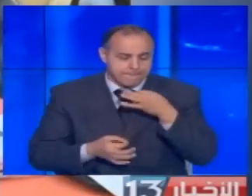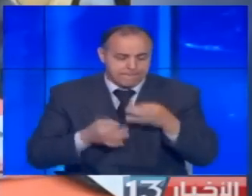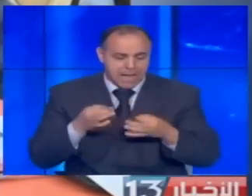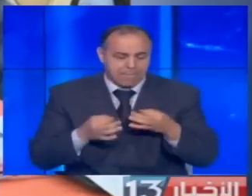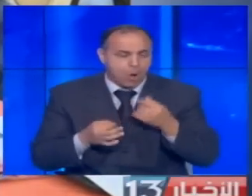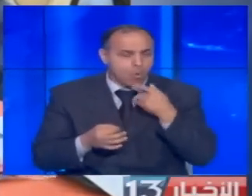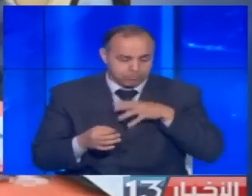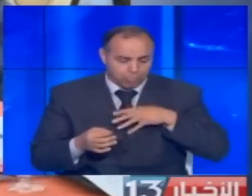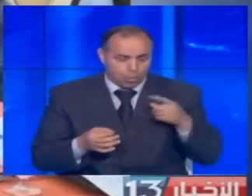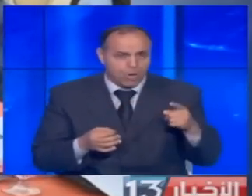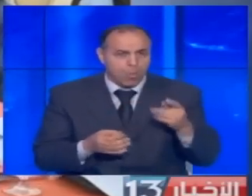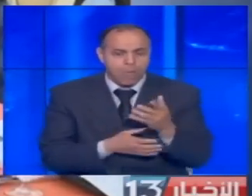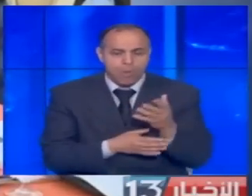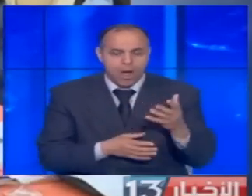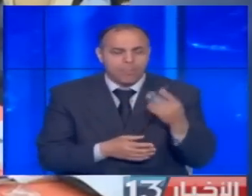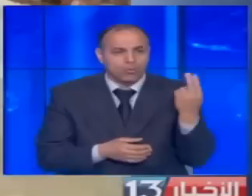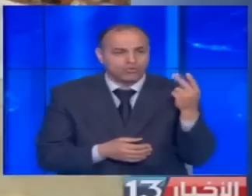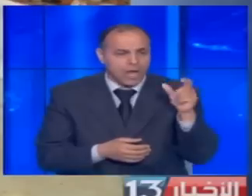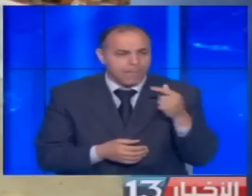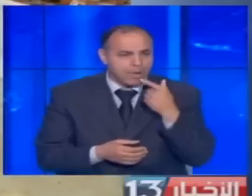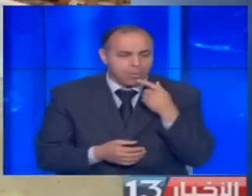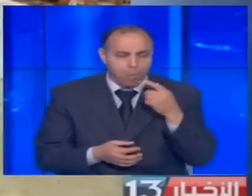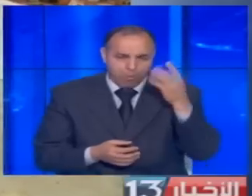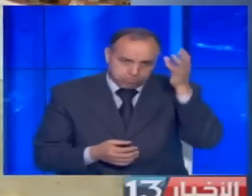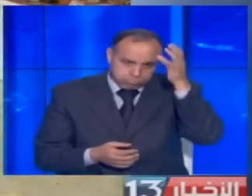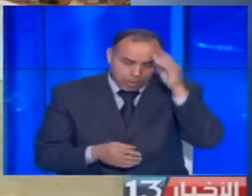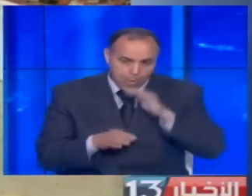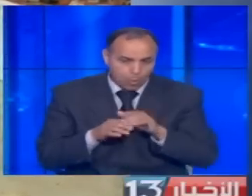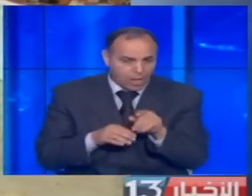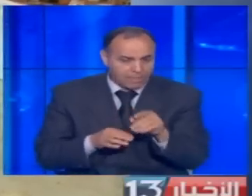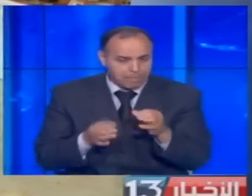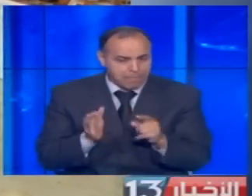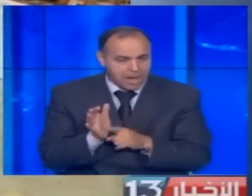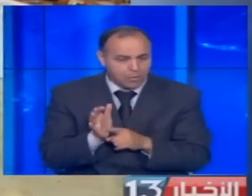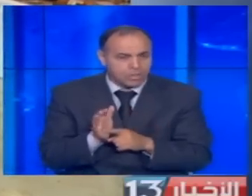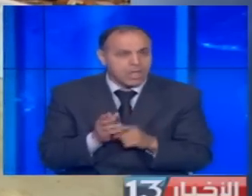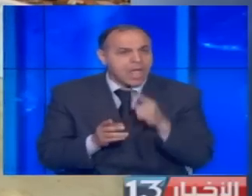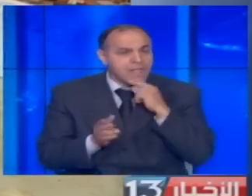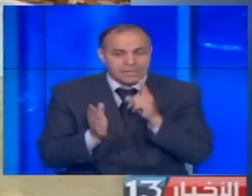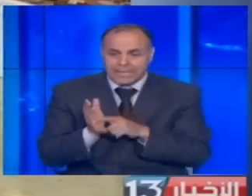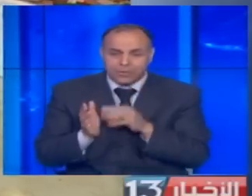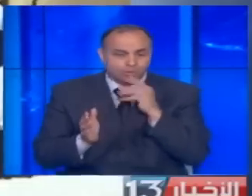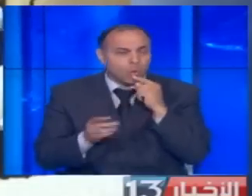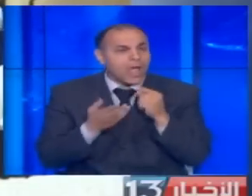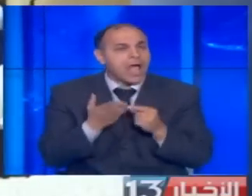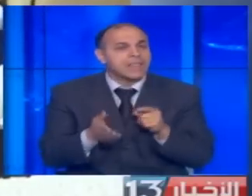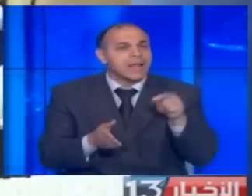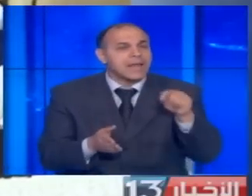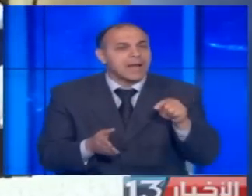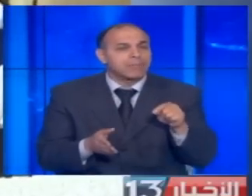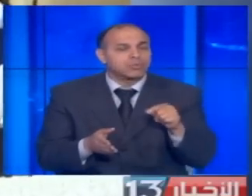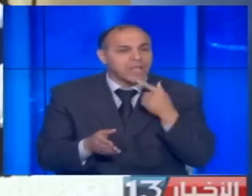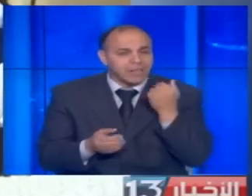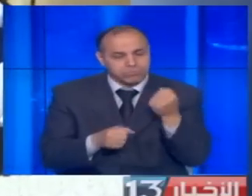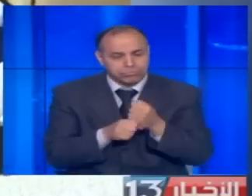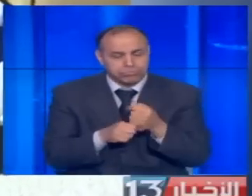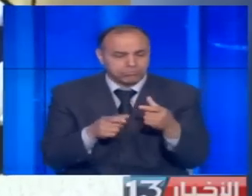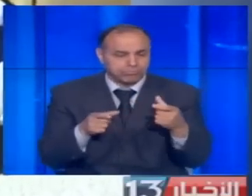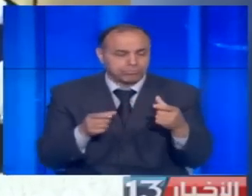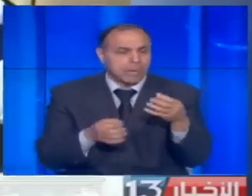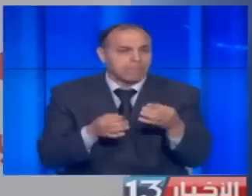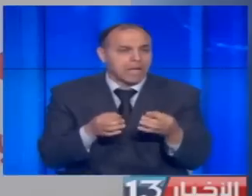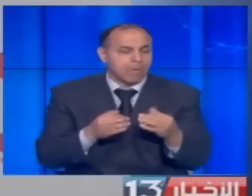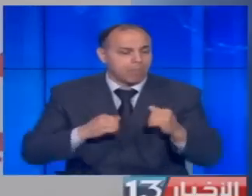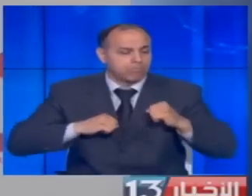التعقيب ومحامين وجامعيين وخبراء في المجال تم خلاله التاكيد على ضروره تحديد هذه المؤسسه القضائيه